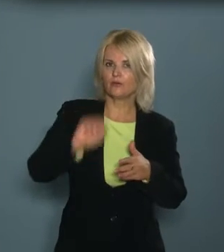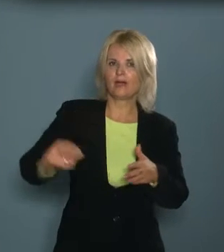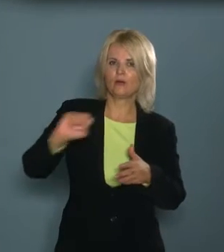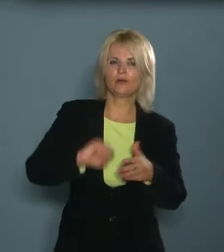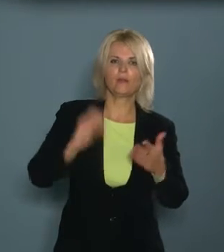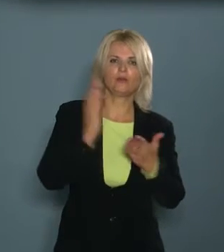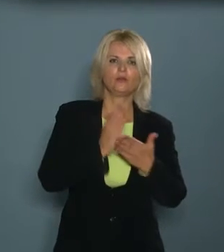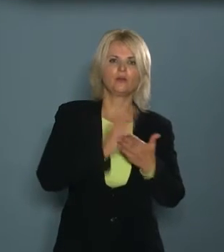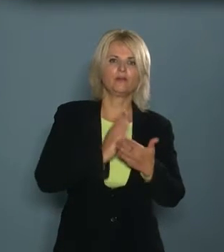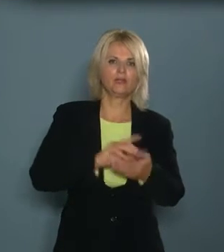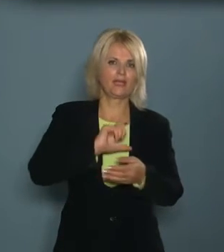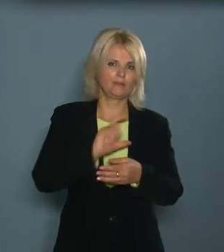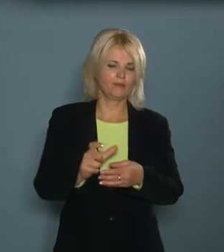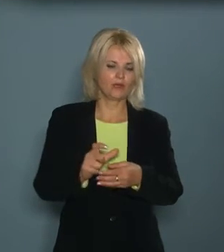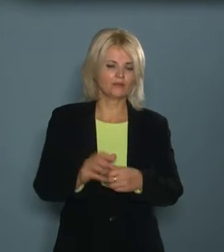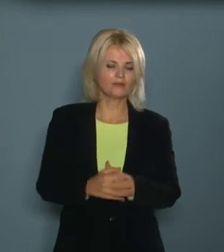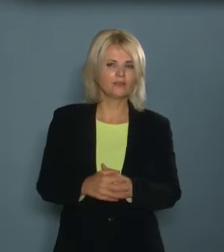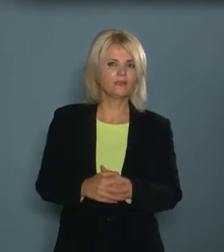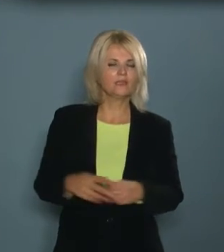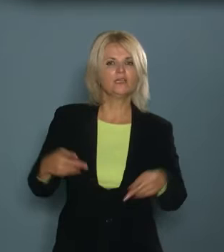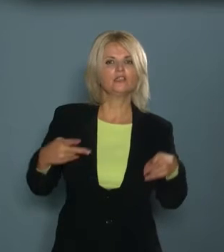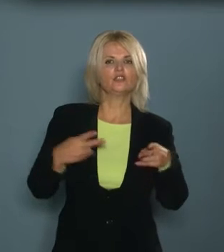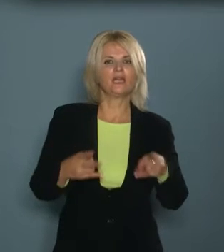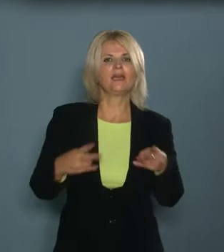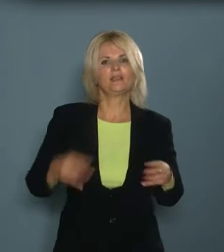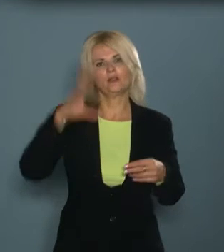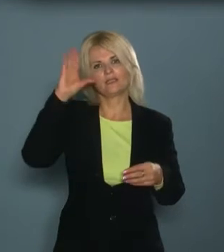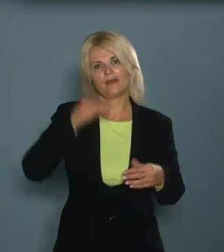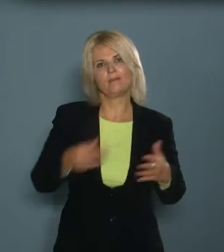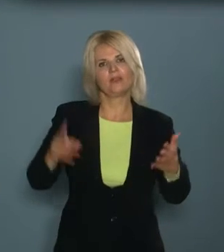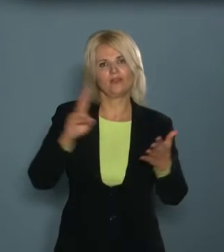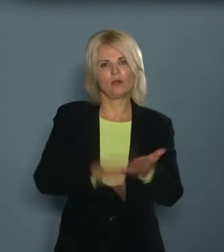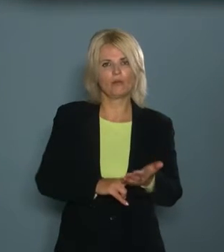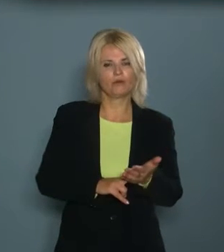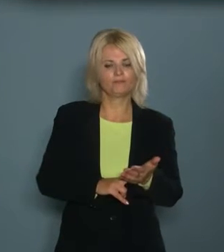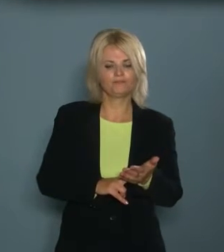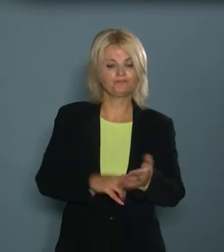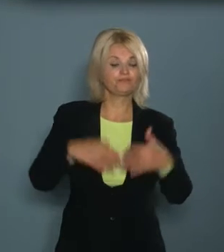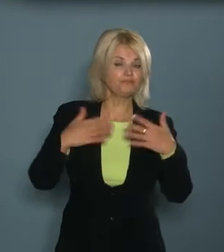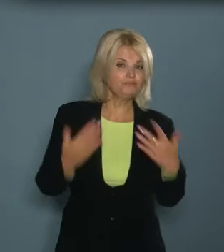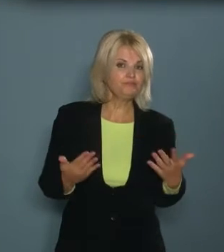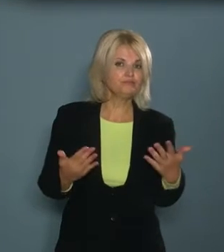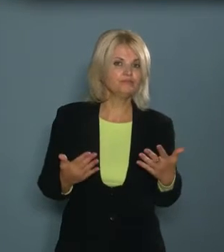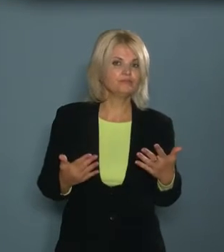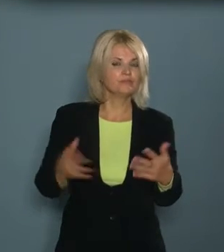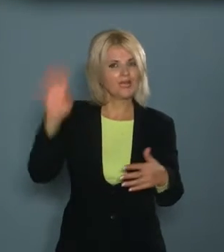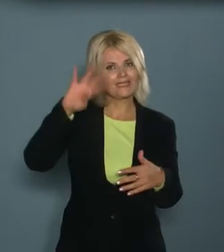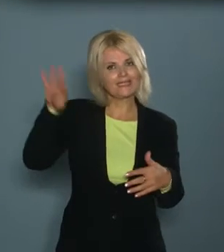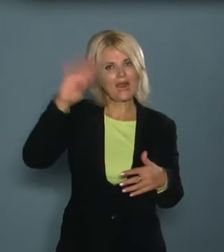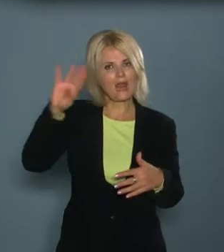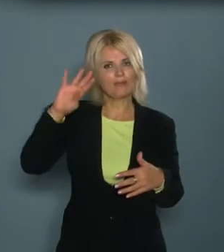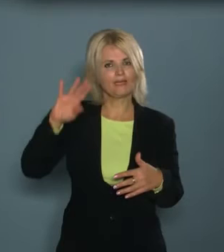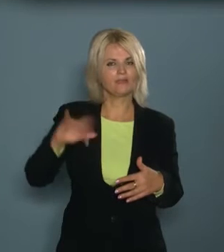európai törvények miatt, amelyek gyakorta sértik az emberi jogi normák betűjét vagy